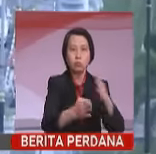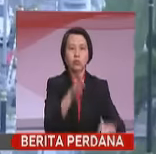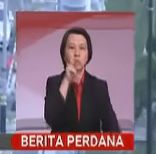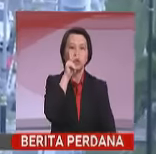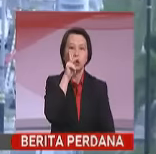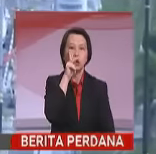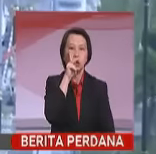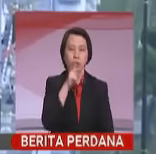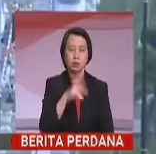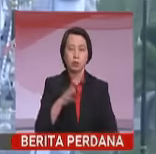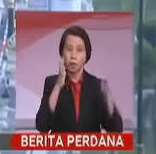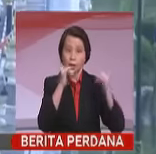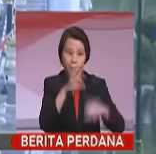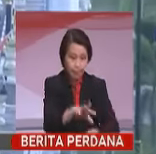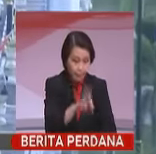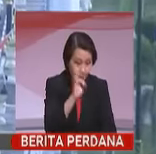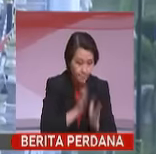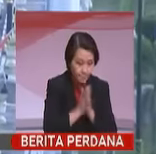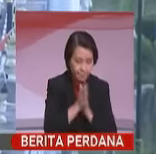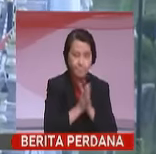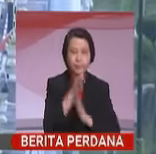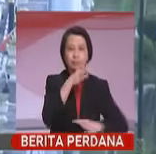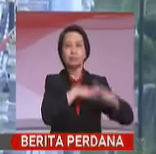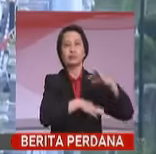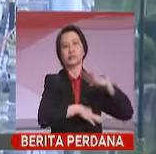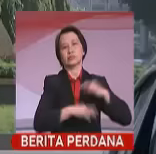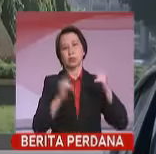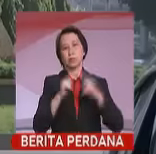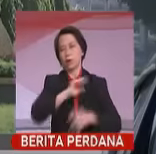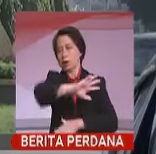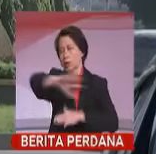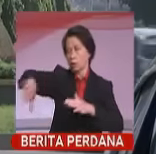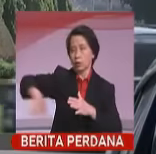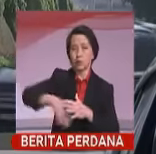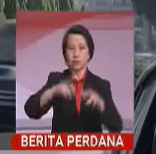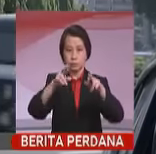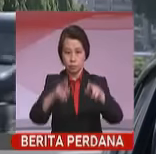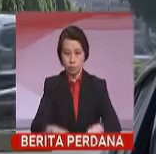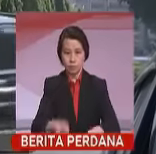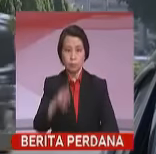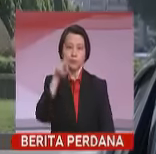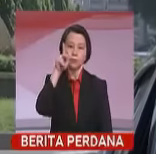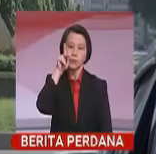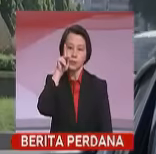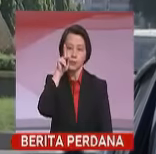Beliau berharap penemuan mineral ini memberi manfaat secara tidak langsung kepada seluruh rakyat Kedah.